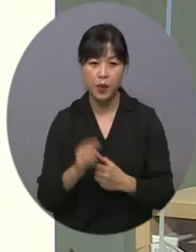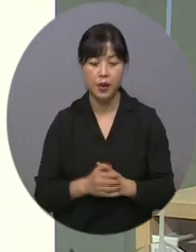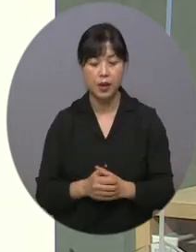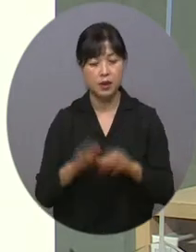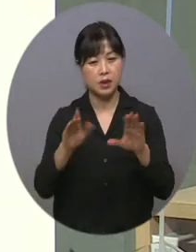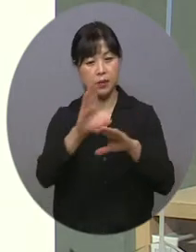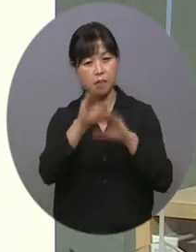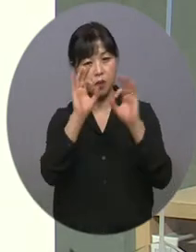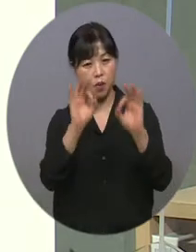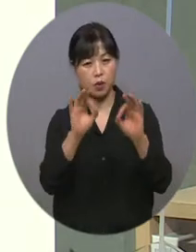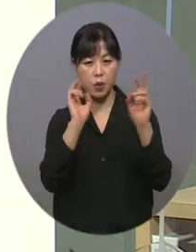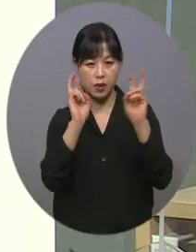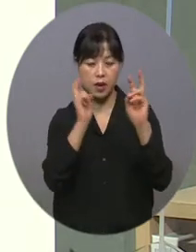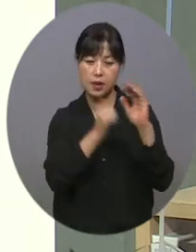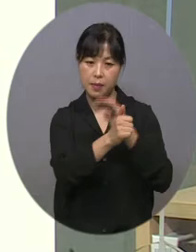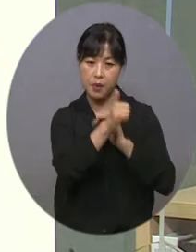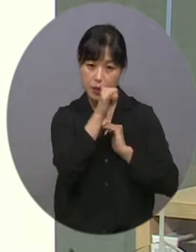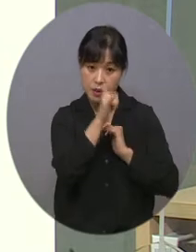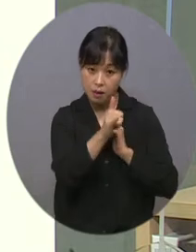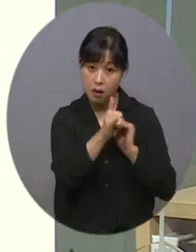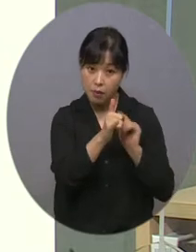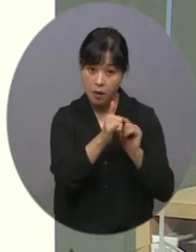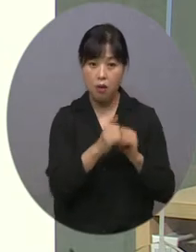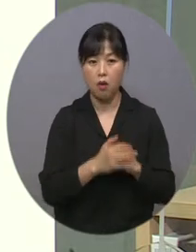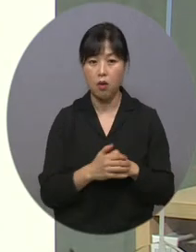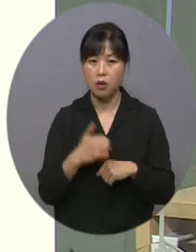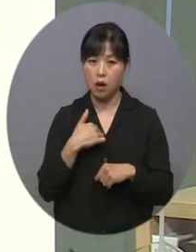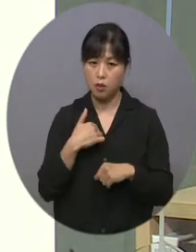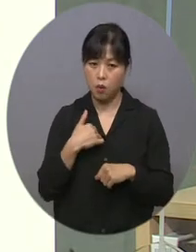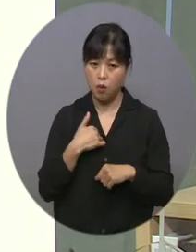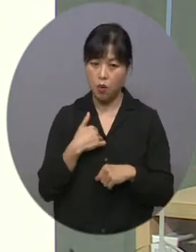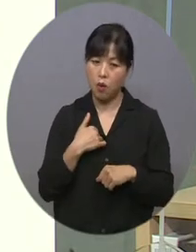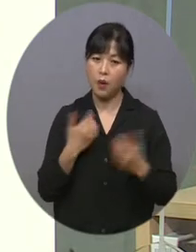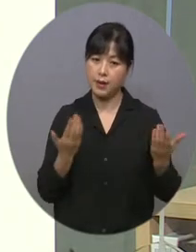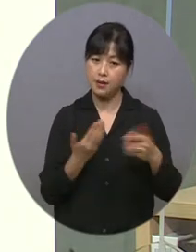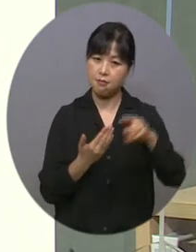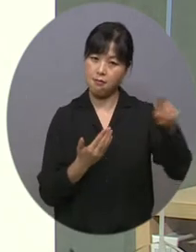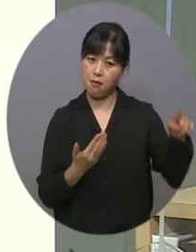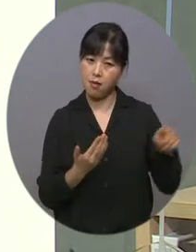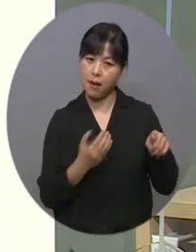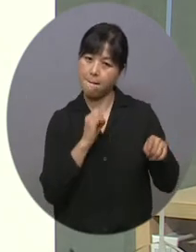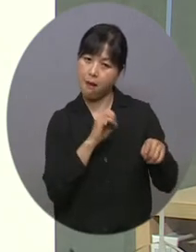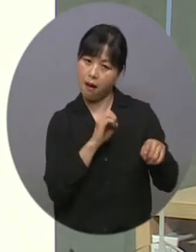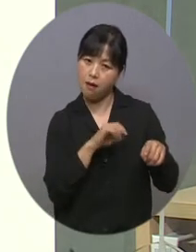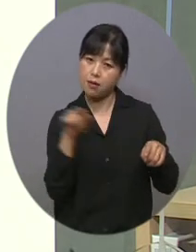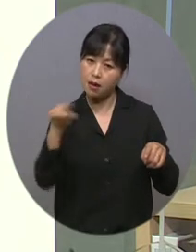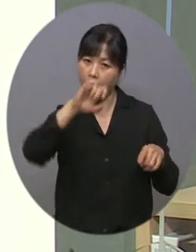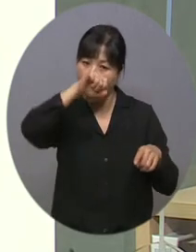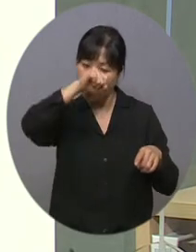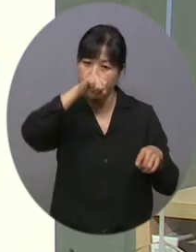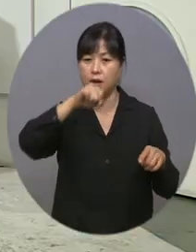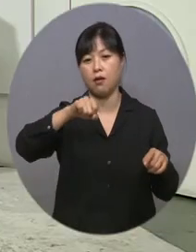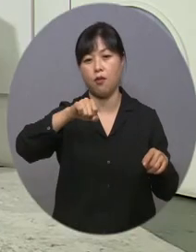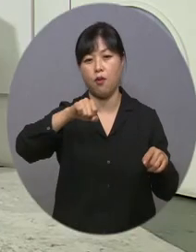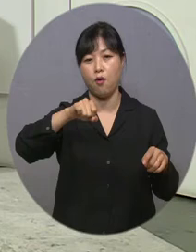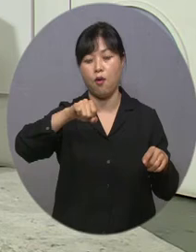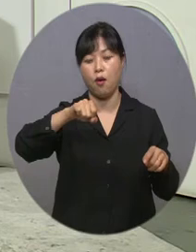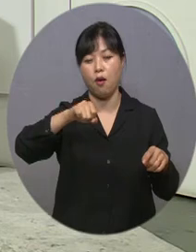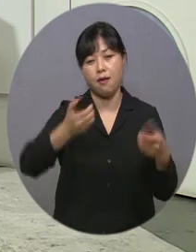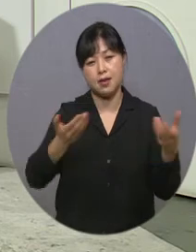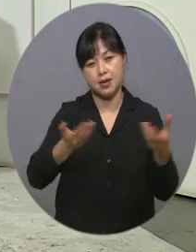혹시 기업인 대표가 있다면 이거 나도 우리 직원들한테 얘기해서 좀 아프리카로 나가야겠는데